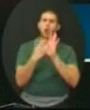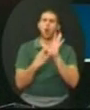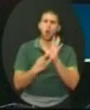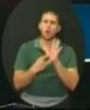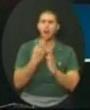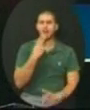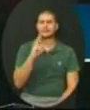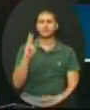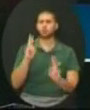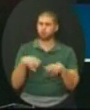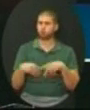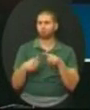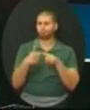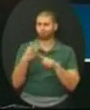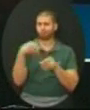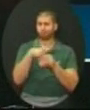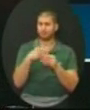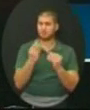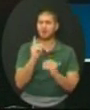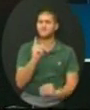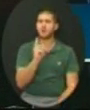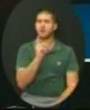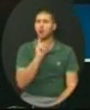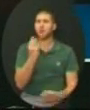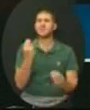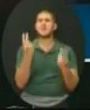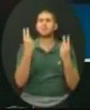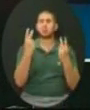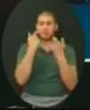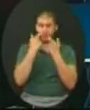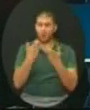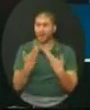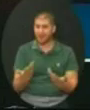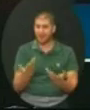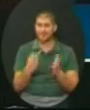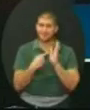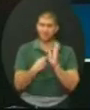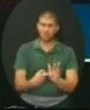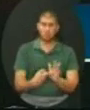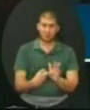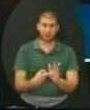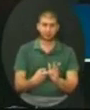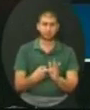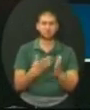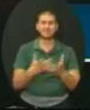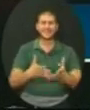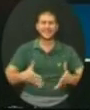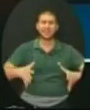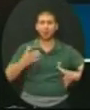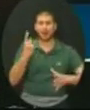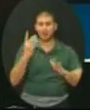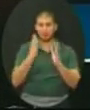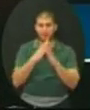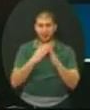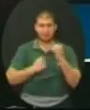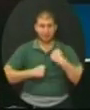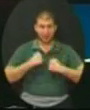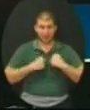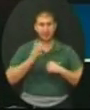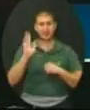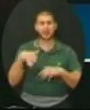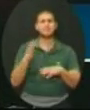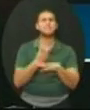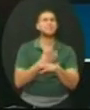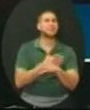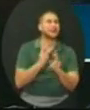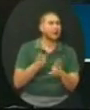הצהרתי, שיש בו הרבה דברים, אבל אין בו את הדברים המהותיים, אין בו פיקוח, ולדוגמה, קיור אחד יכול להיות בבית במקלחת והוא ישמש גם